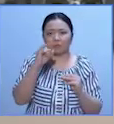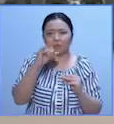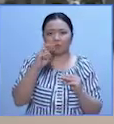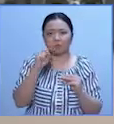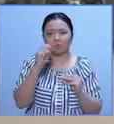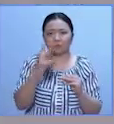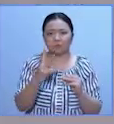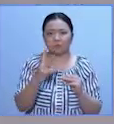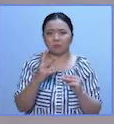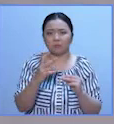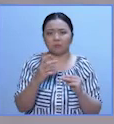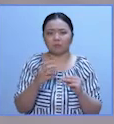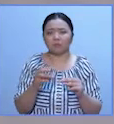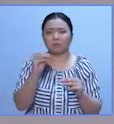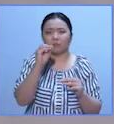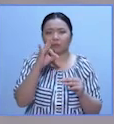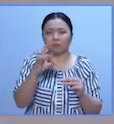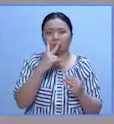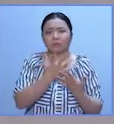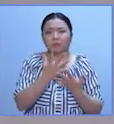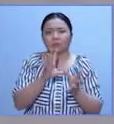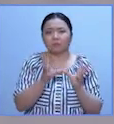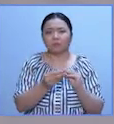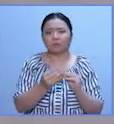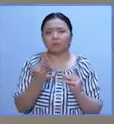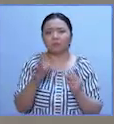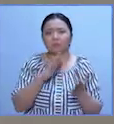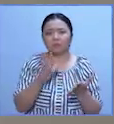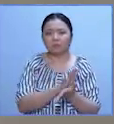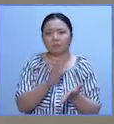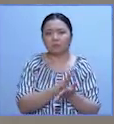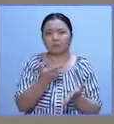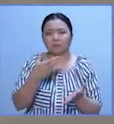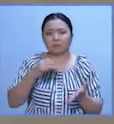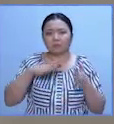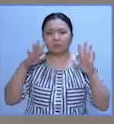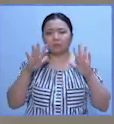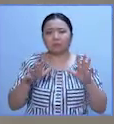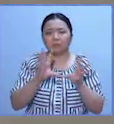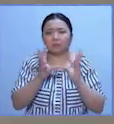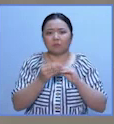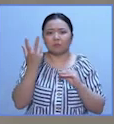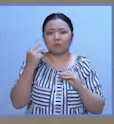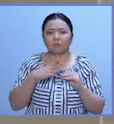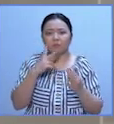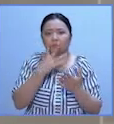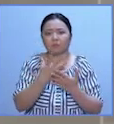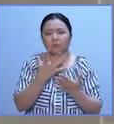жеткізумен келді. Жер басқанға мәз болма, жерде ізің қалмаса деп дана халқымыз жырлағандай, Талғат